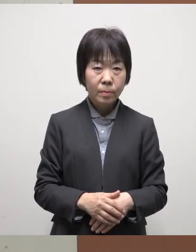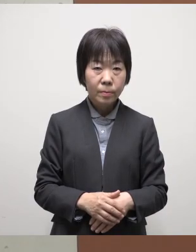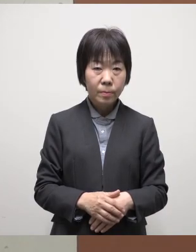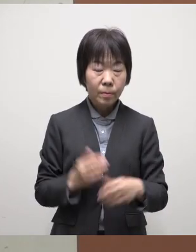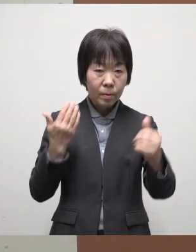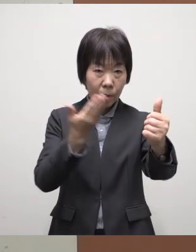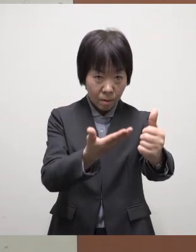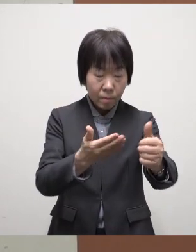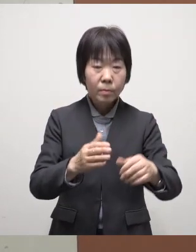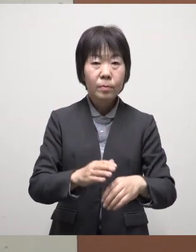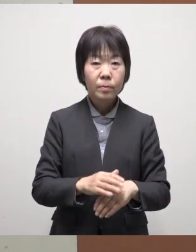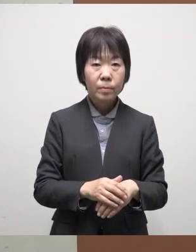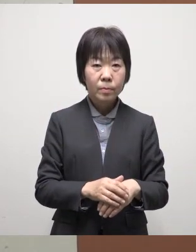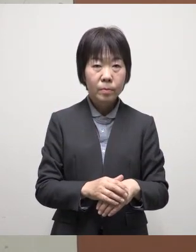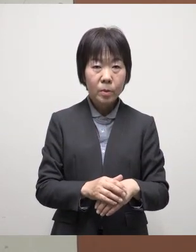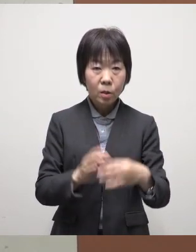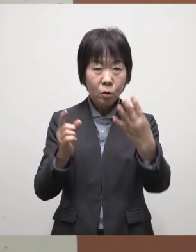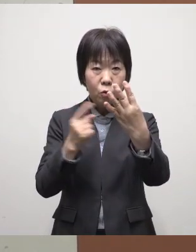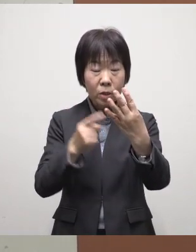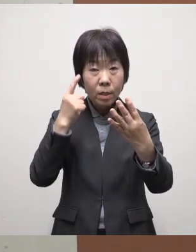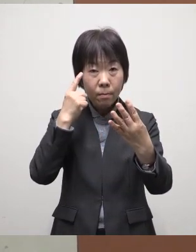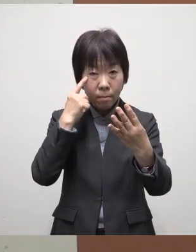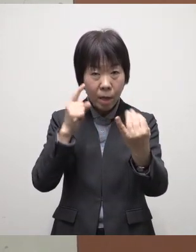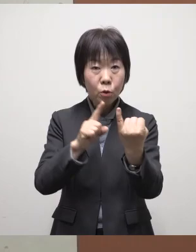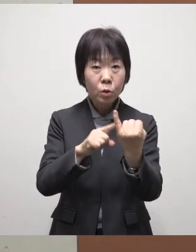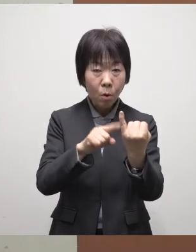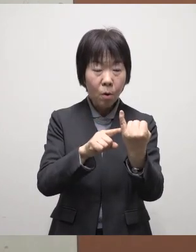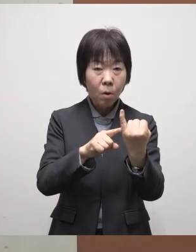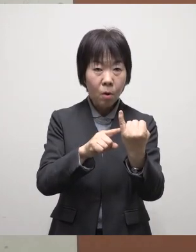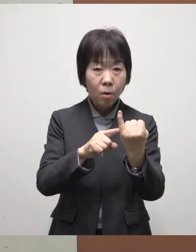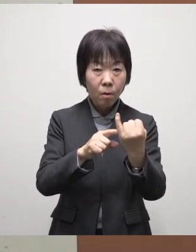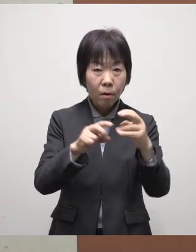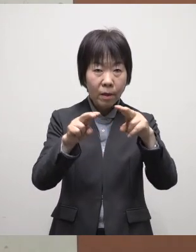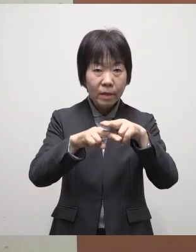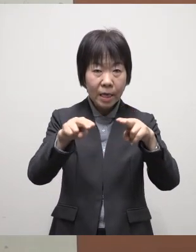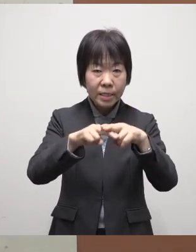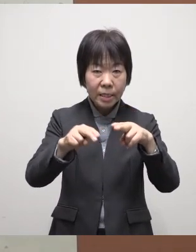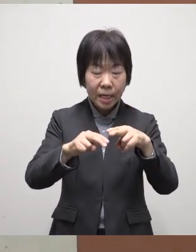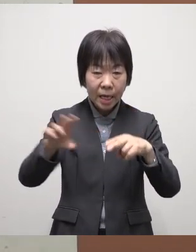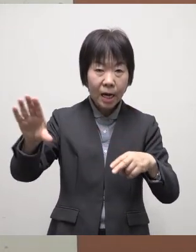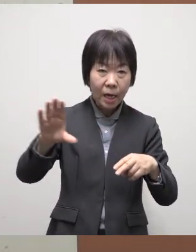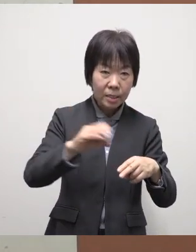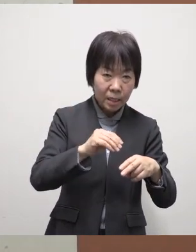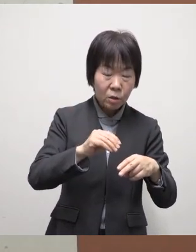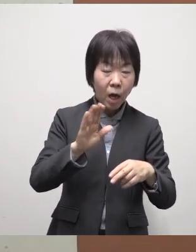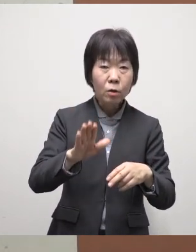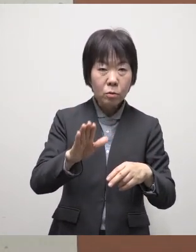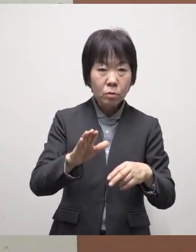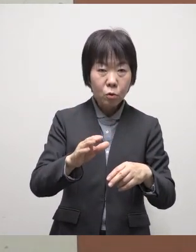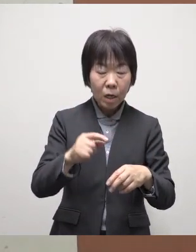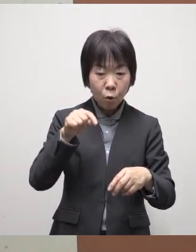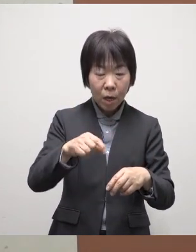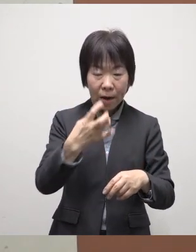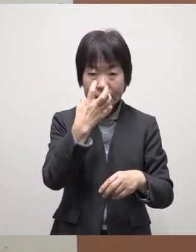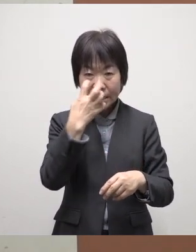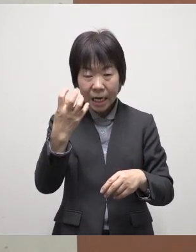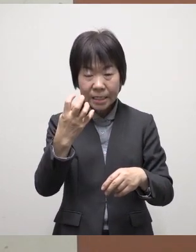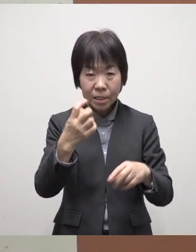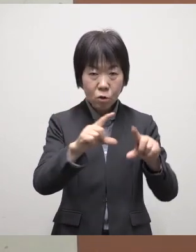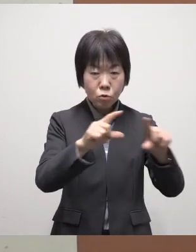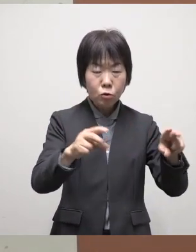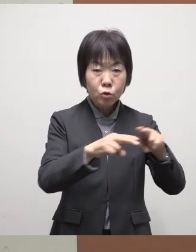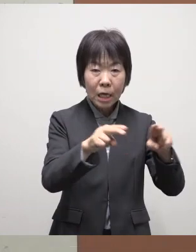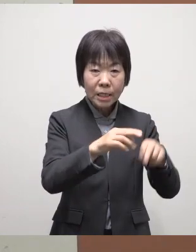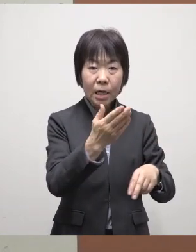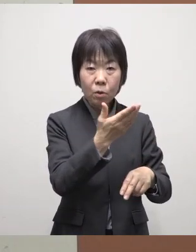すいません3型4枚けれどとよのりピーの方なんだけれども電車で実家に帰省とありますがこれは神完成なのか際螺旋なのか